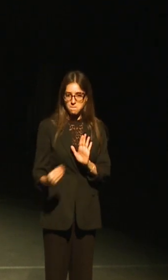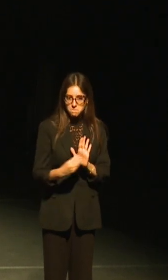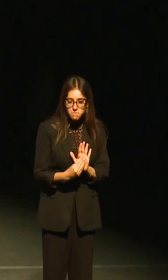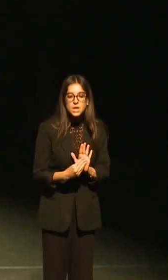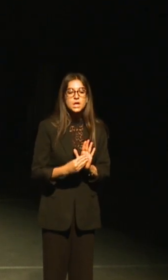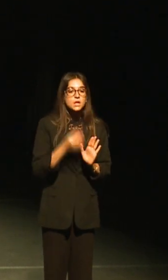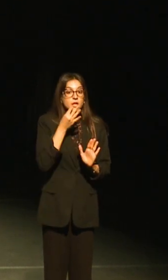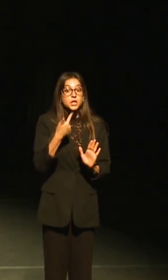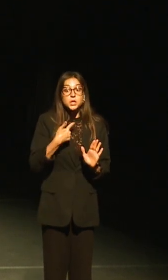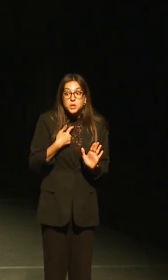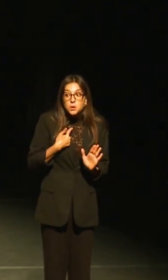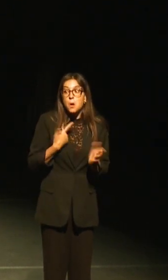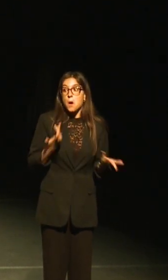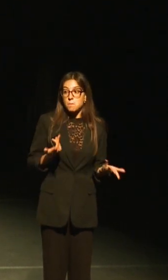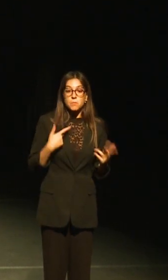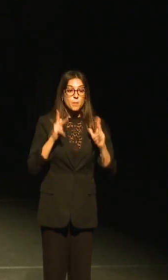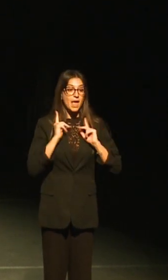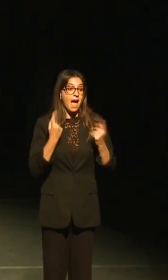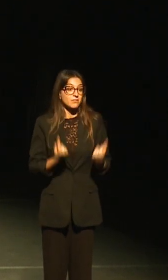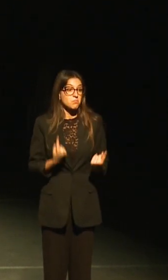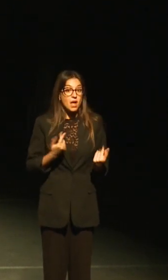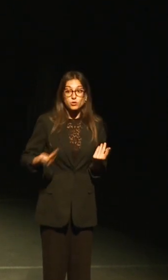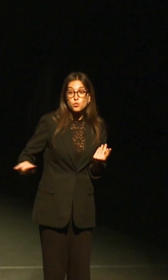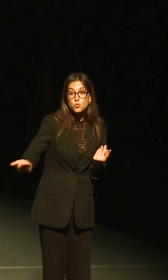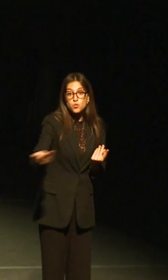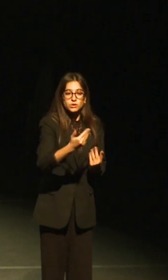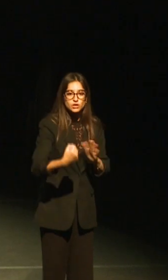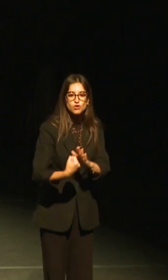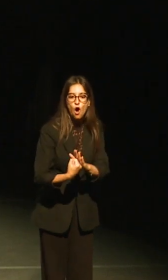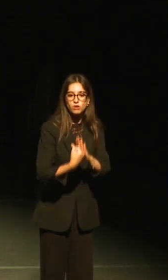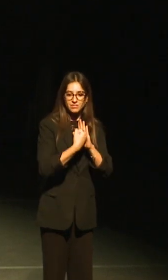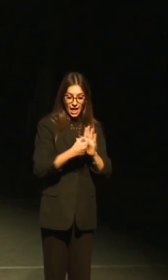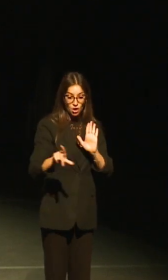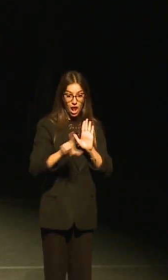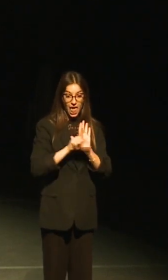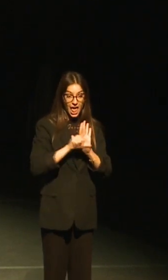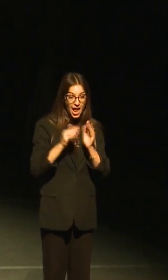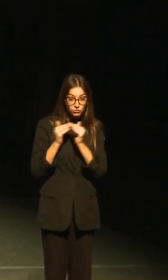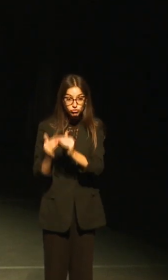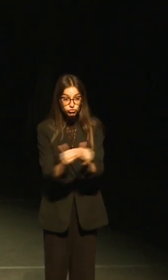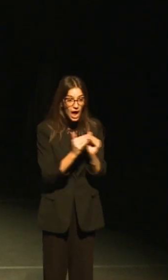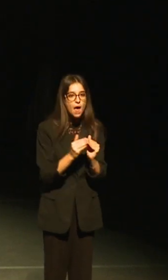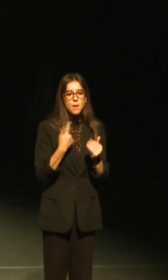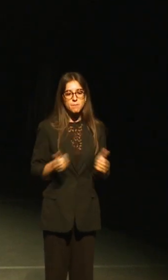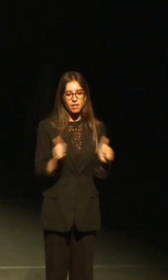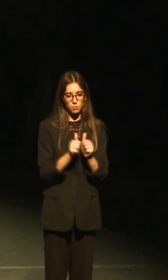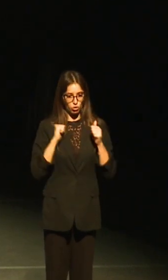unanime sostegno una legge sul matrimonio umanitario che però tanto un anime non è diciamo Purtroppo la verità io comunque il disegno di